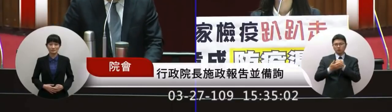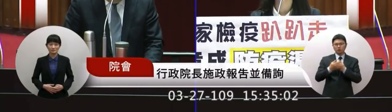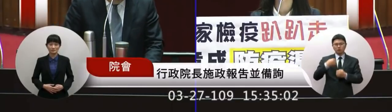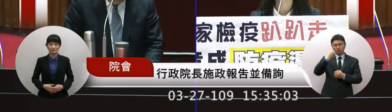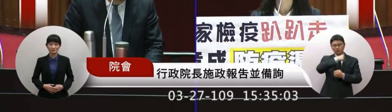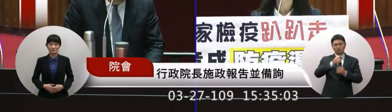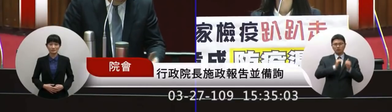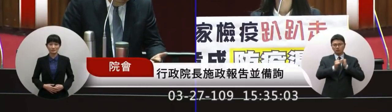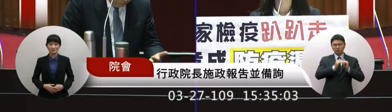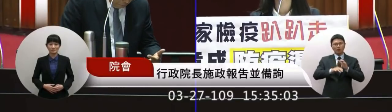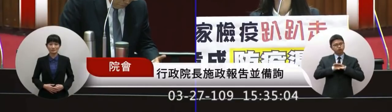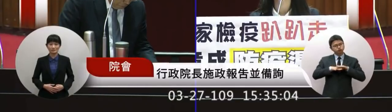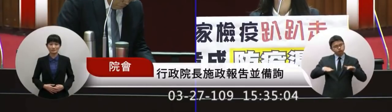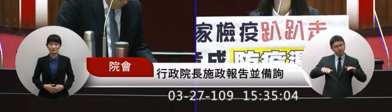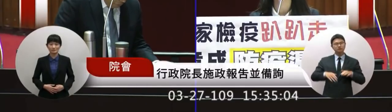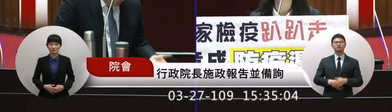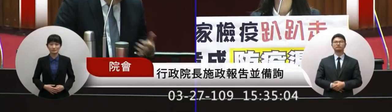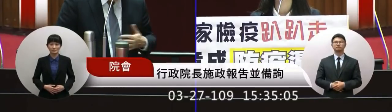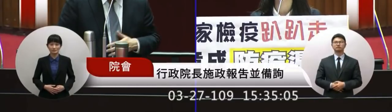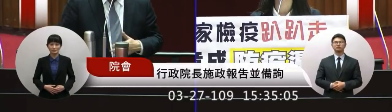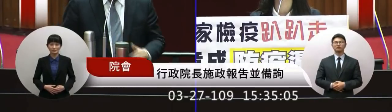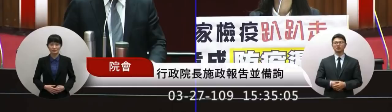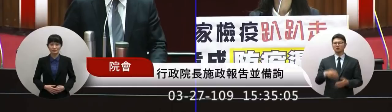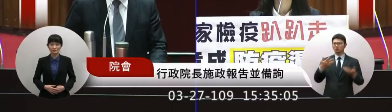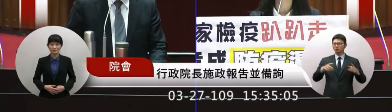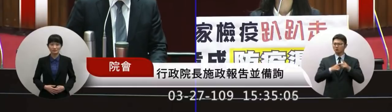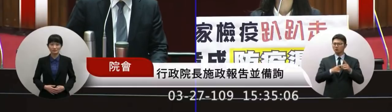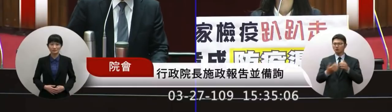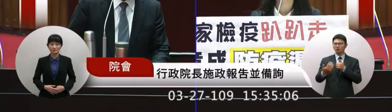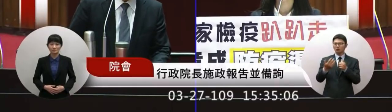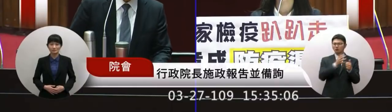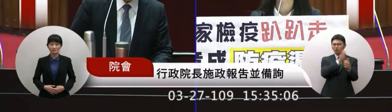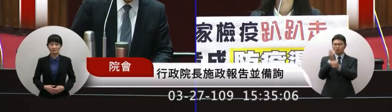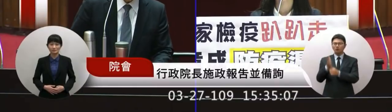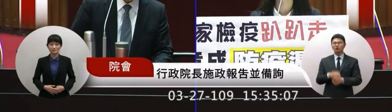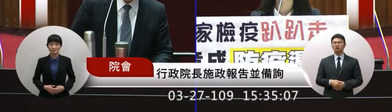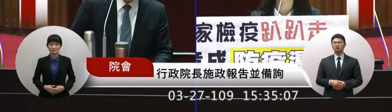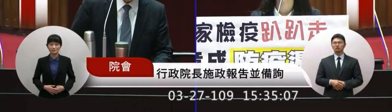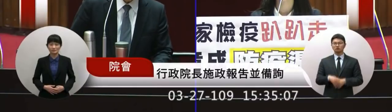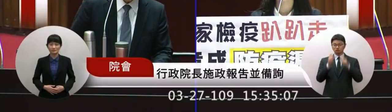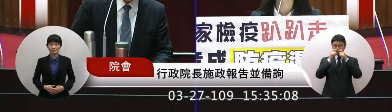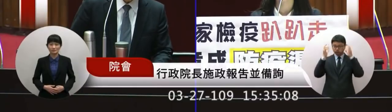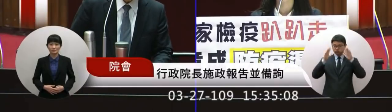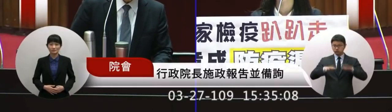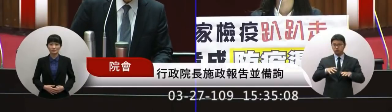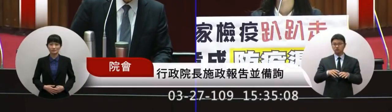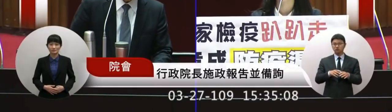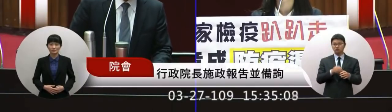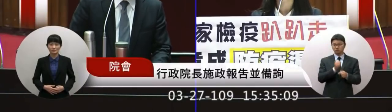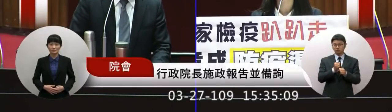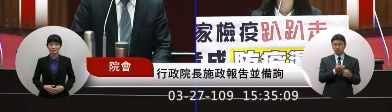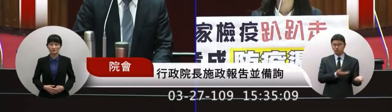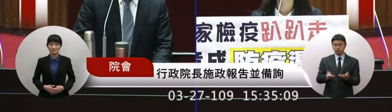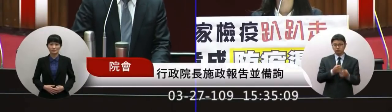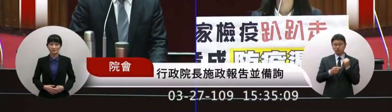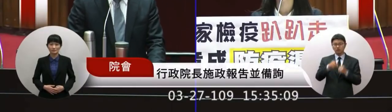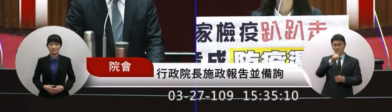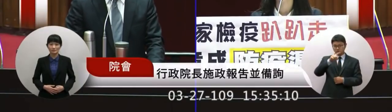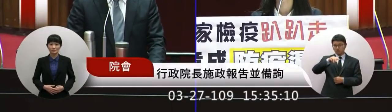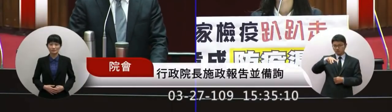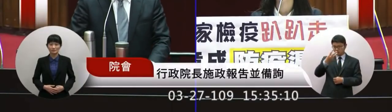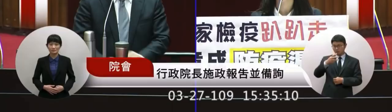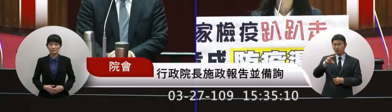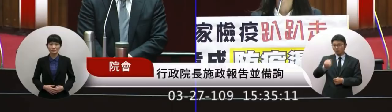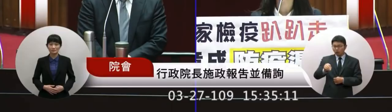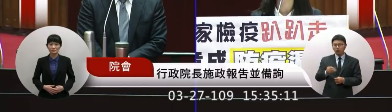湾人民的安全。可是问题就是说，也有很多人在问说，口罩现在产量已经高达1300万片，那到底是如